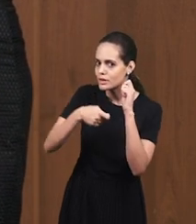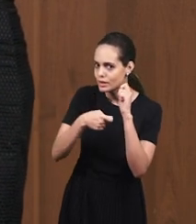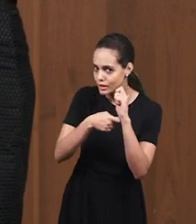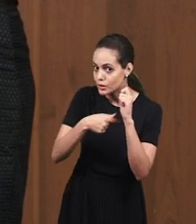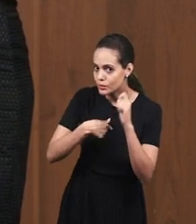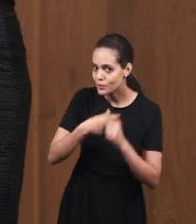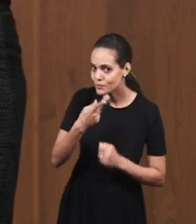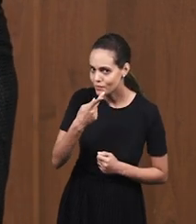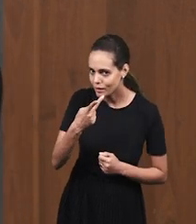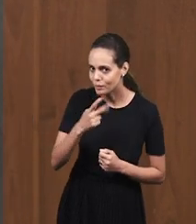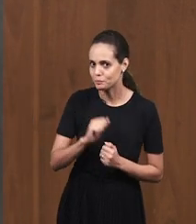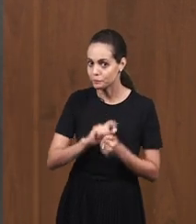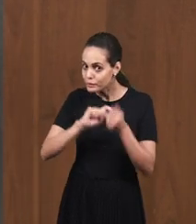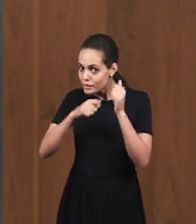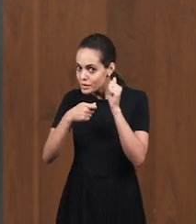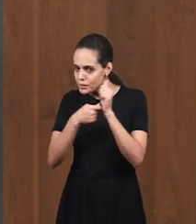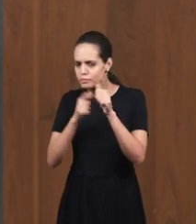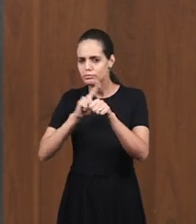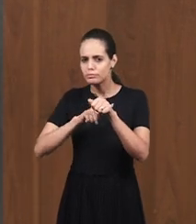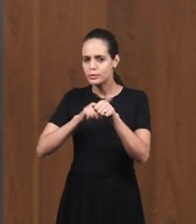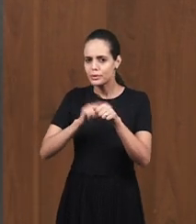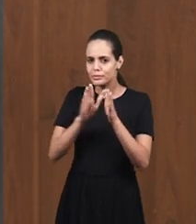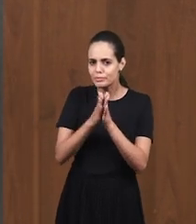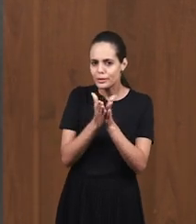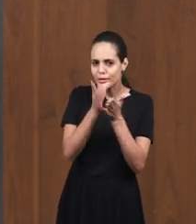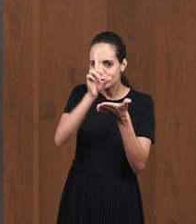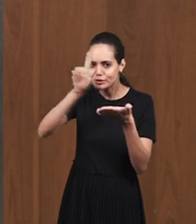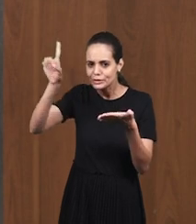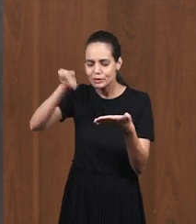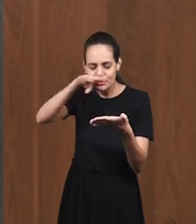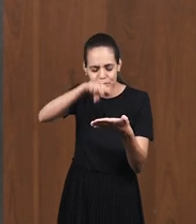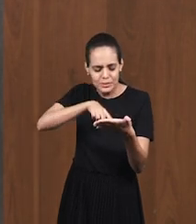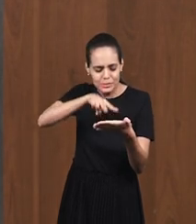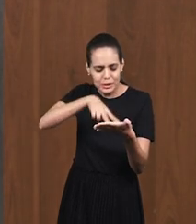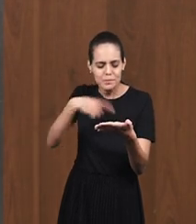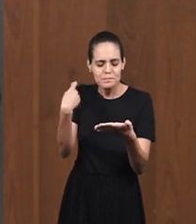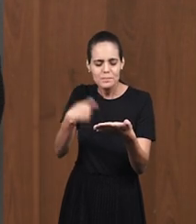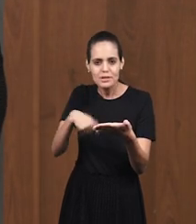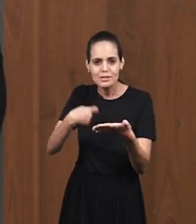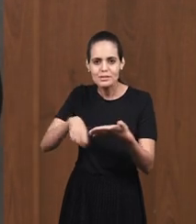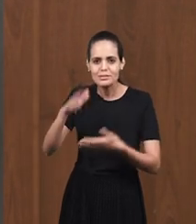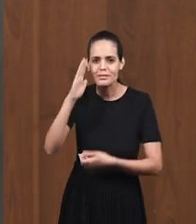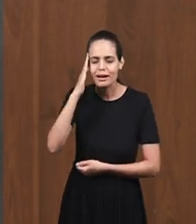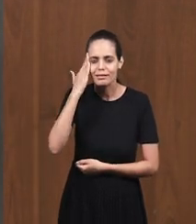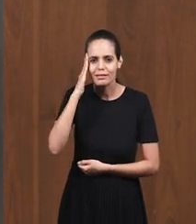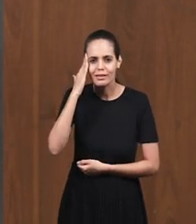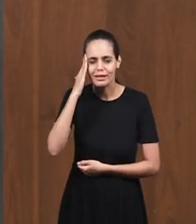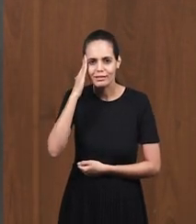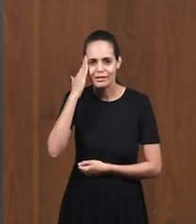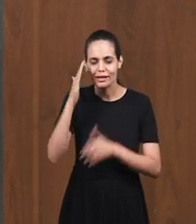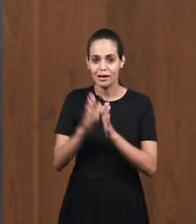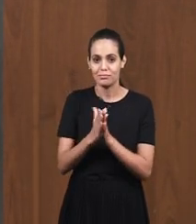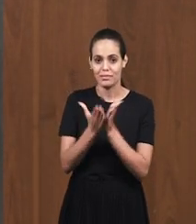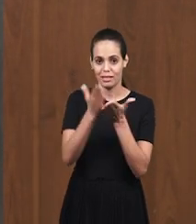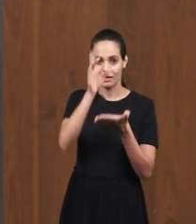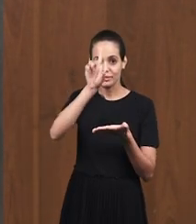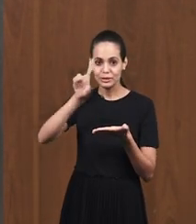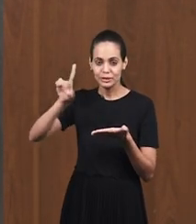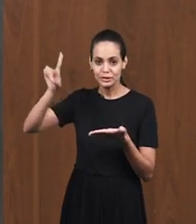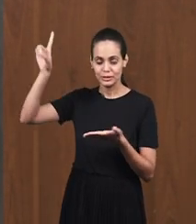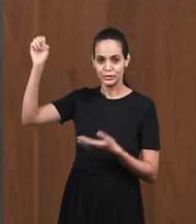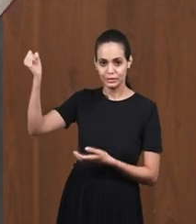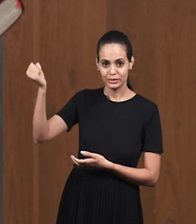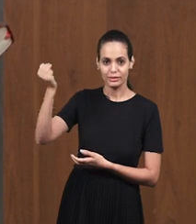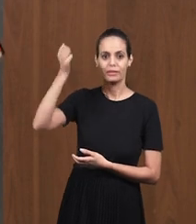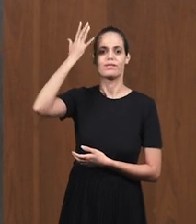secret que je vais vous dire. Quand nous lisons la Bible, la parole de Dieu, nous avons besoin de la comprendre. Nous avons